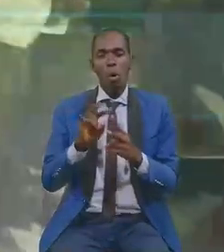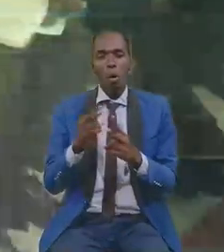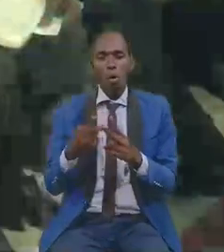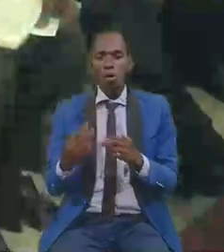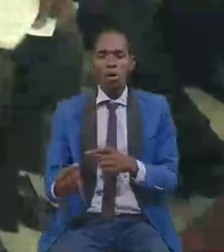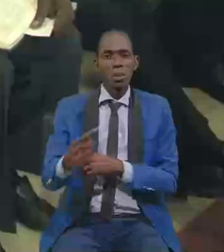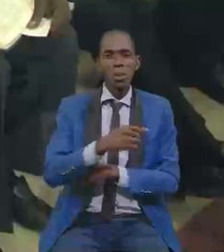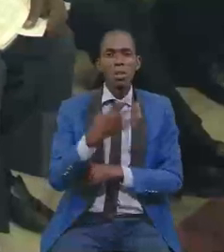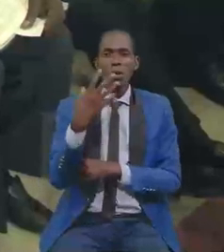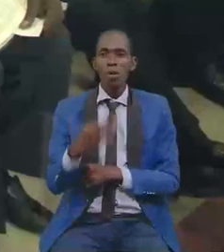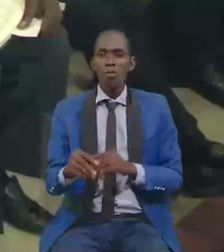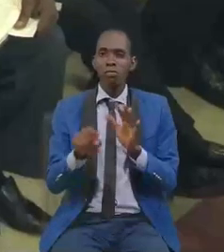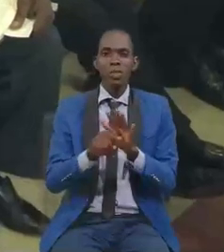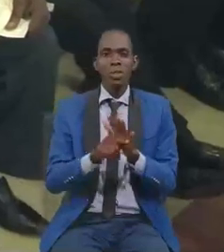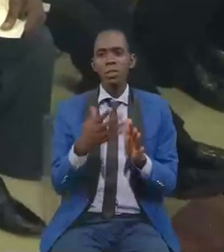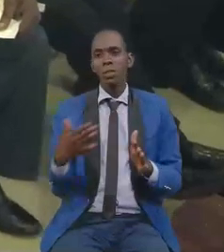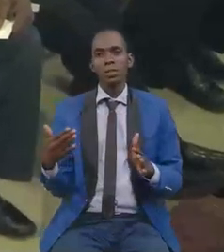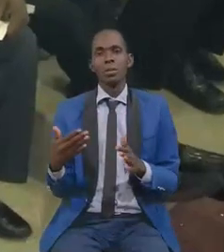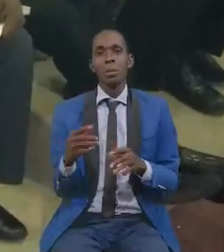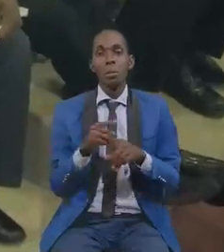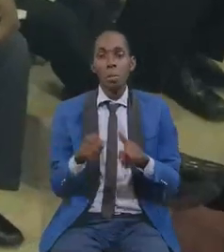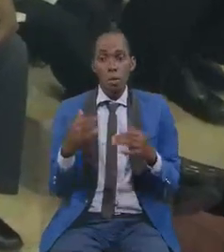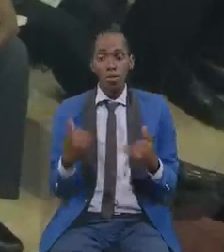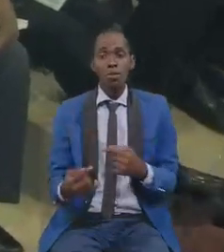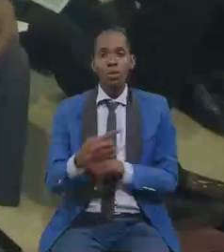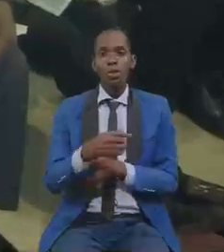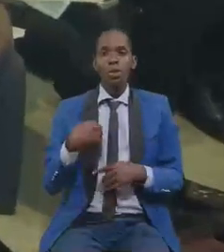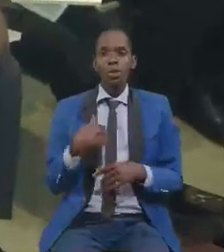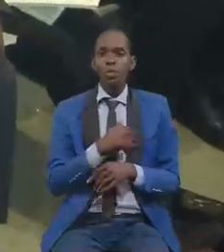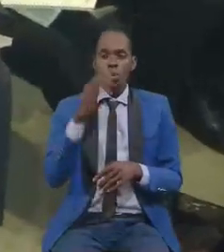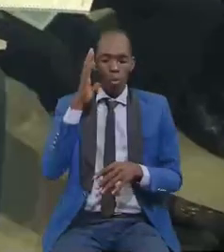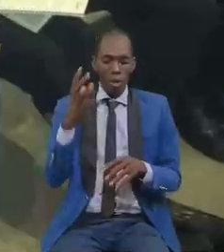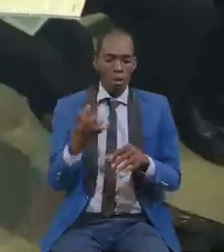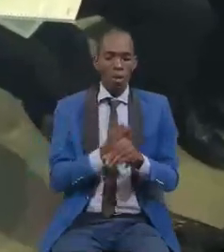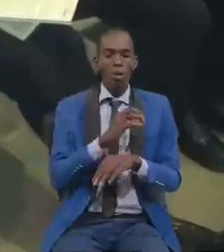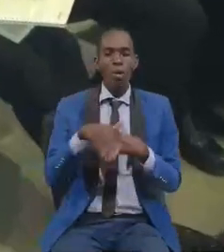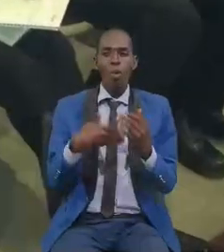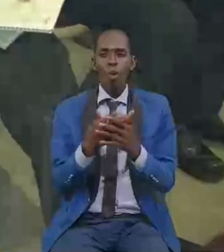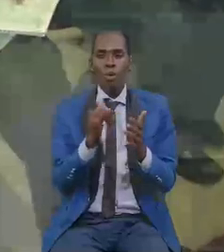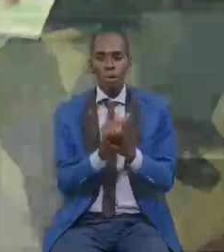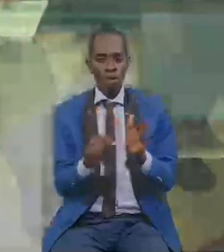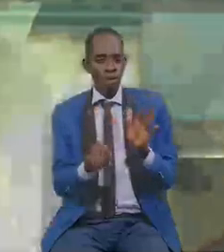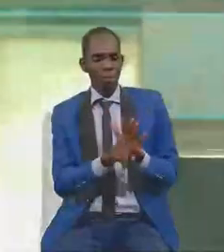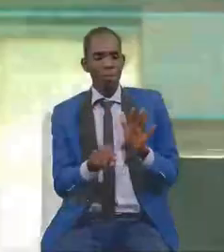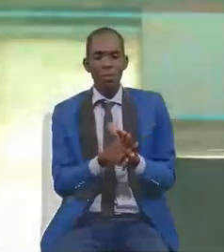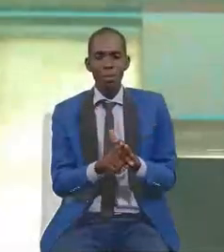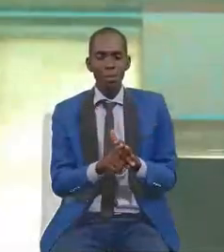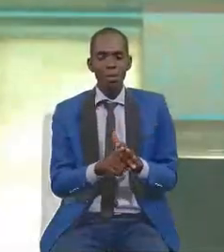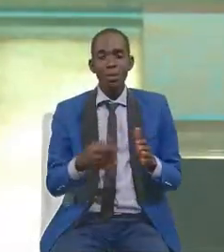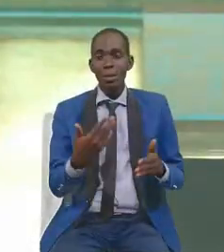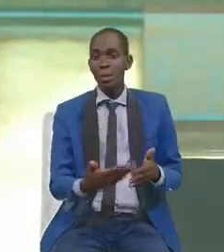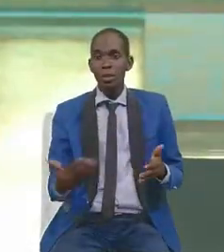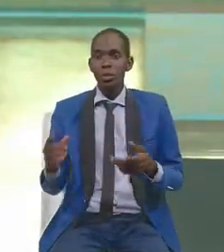négativité. Aujourd'hui, nous allons prendre le négatif à cet atelier. Nous